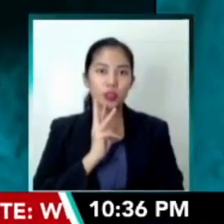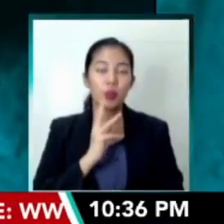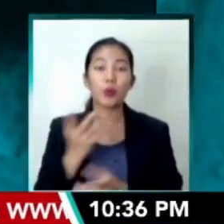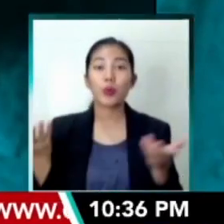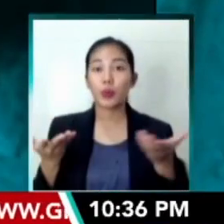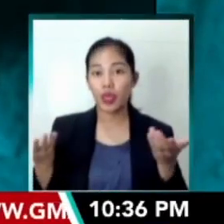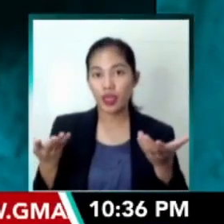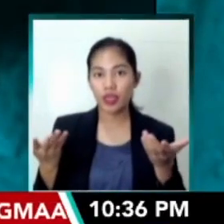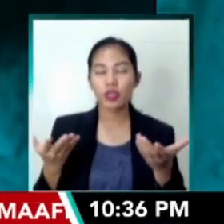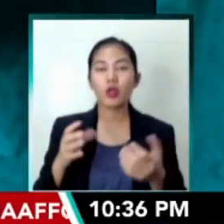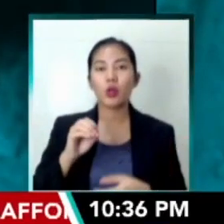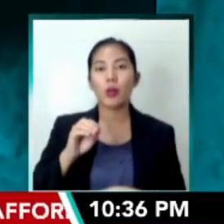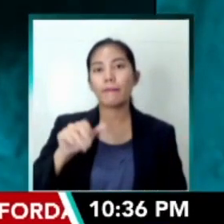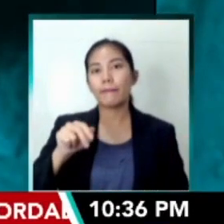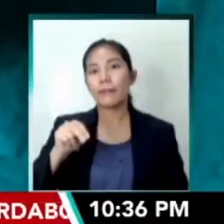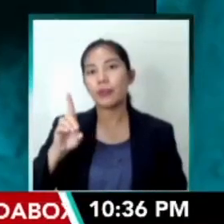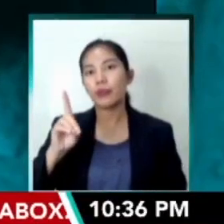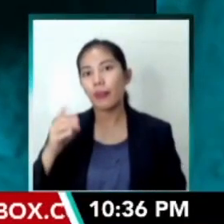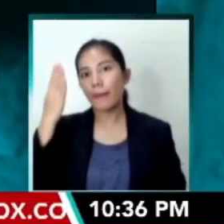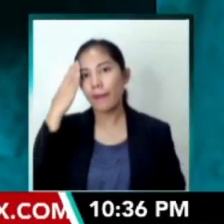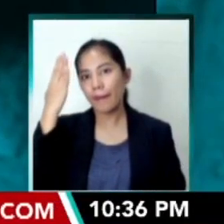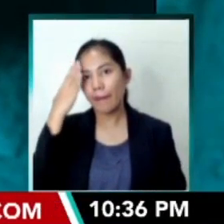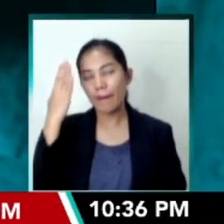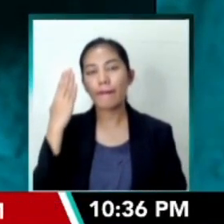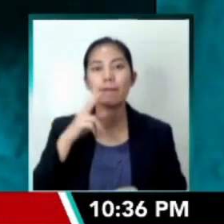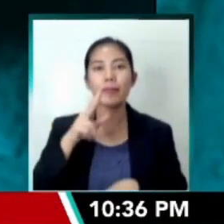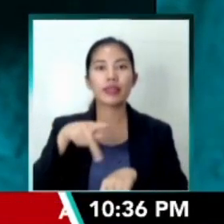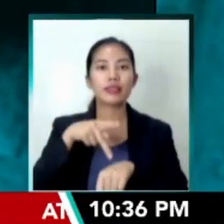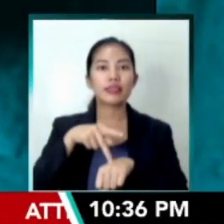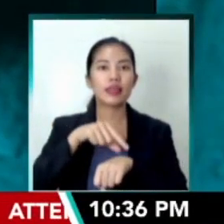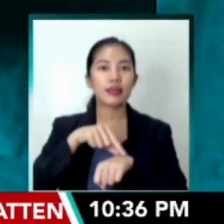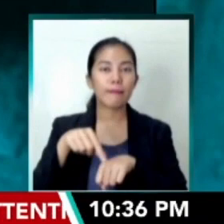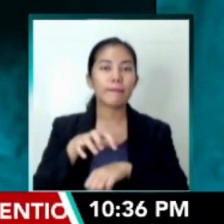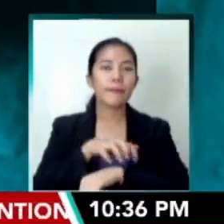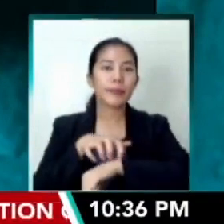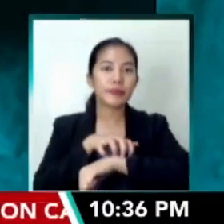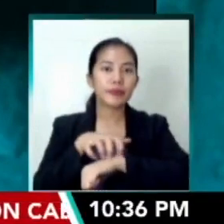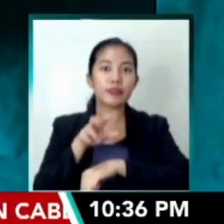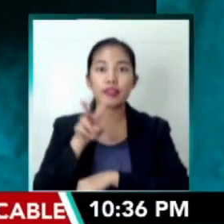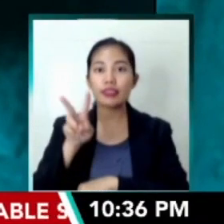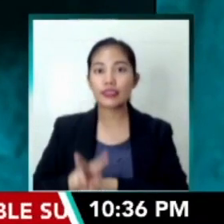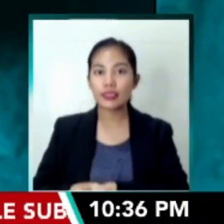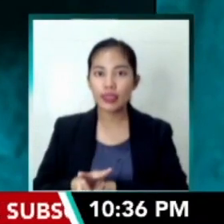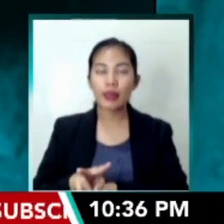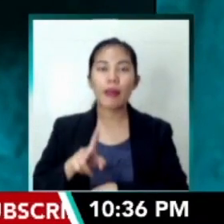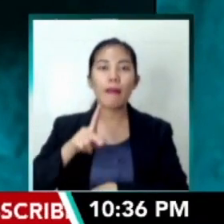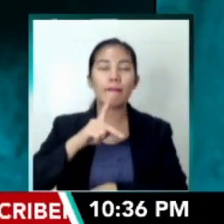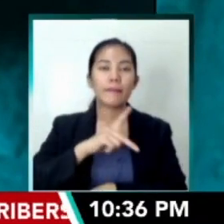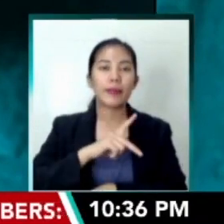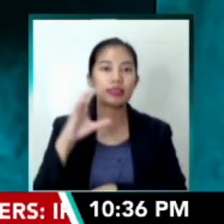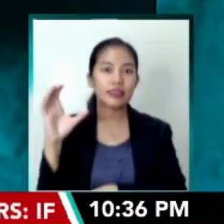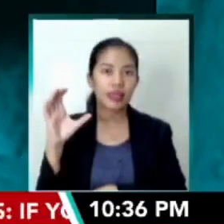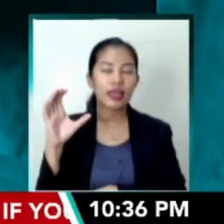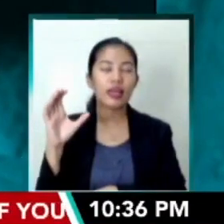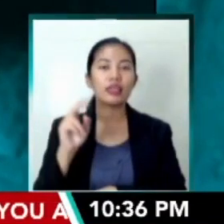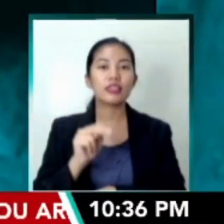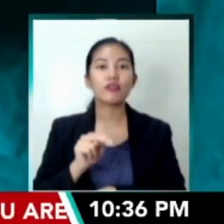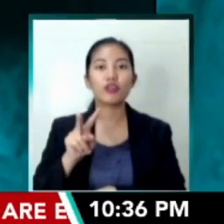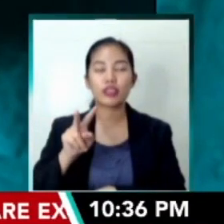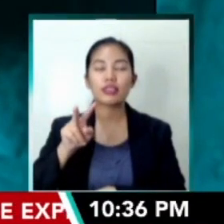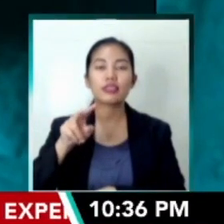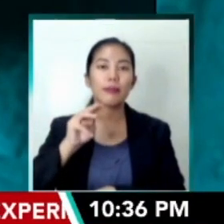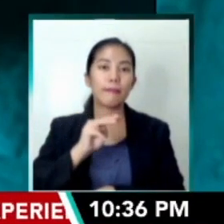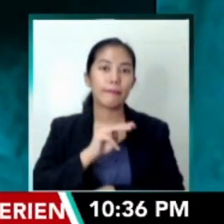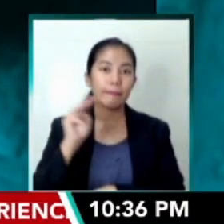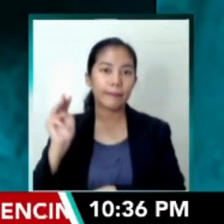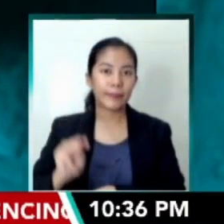sa Bulacan, Paranaque, Makati, Valenzuela, Pasay, Navotas, Manila, Caloocan, Malabon at Quezon